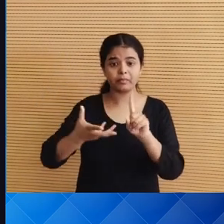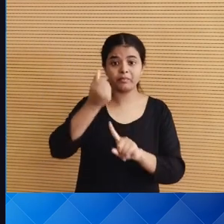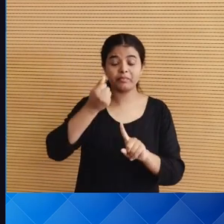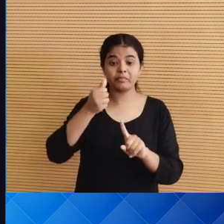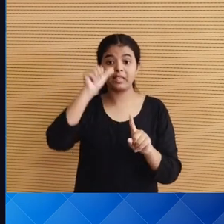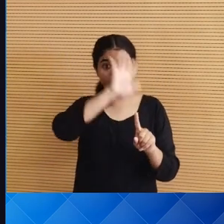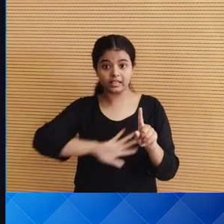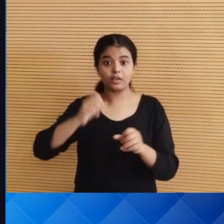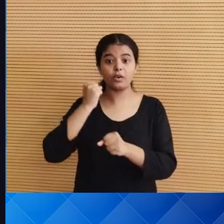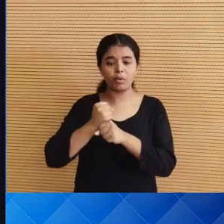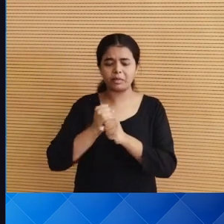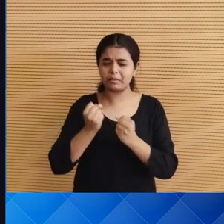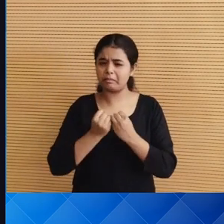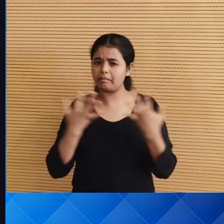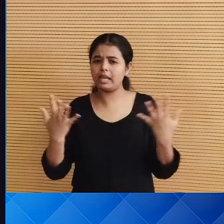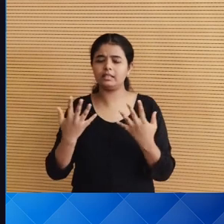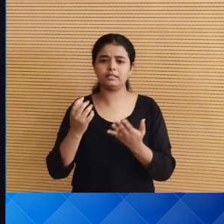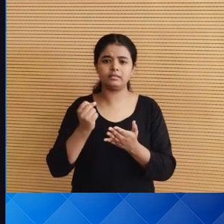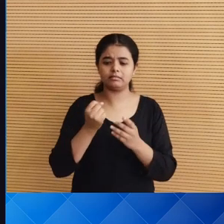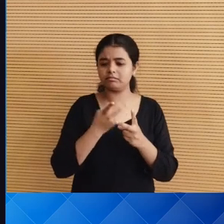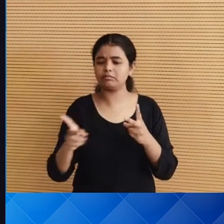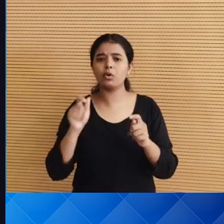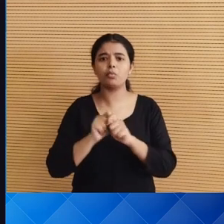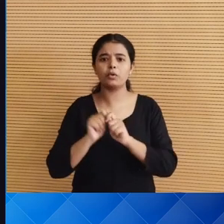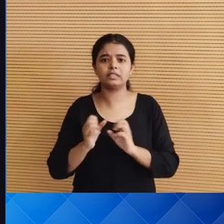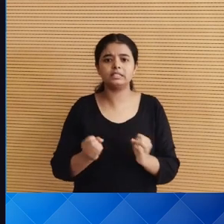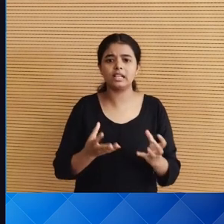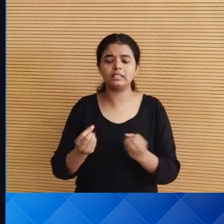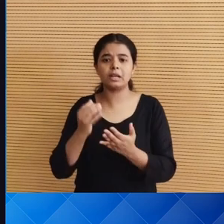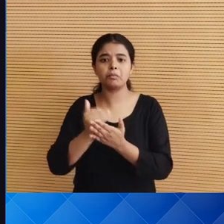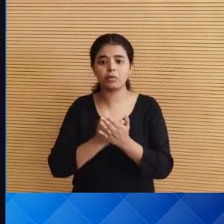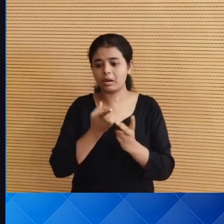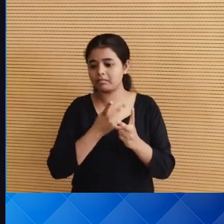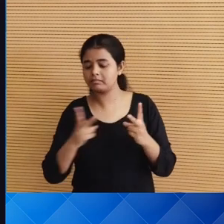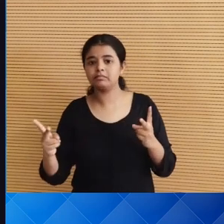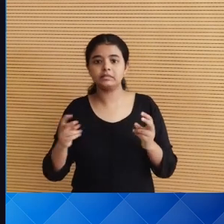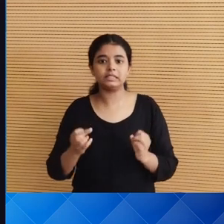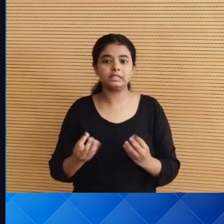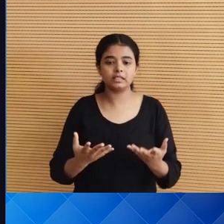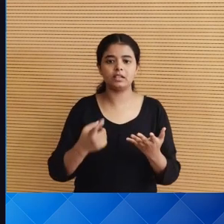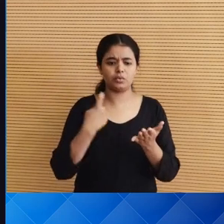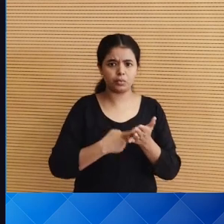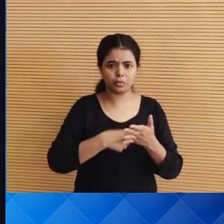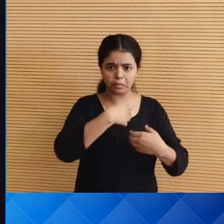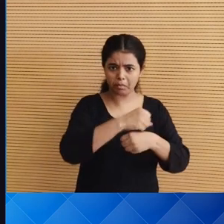द्वारा अनेकानेक प्रयास किए गए हैं। योजनाएं बनी, कानून